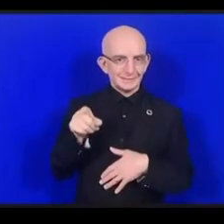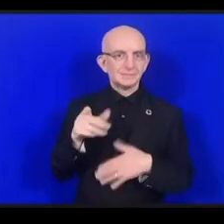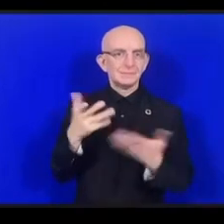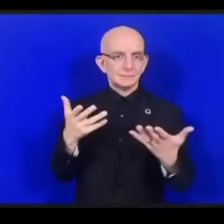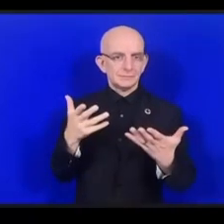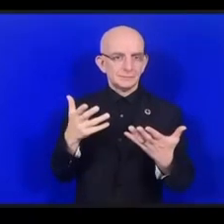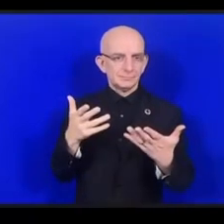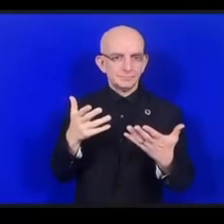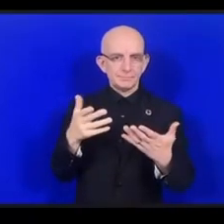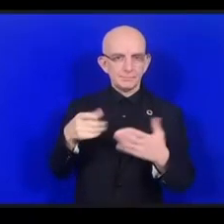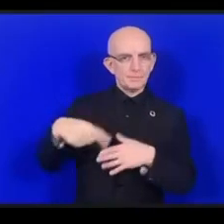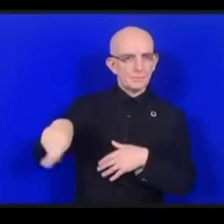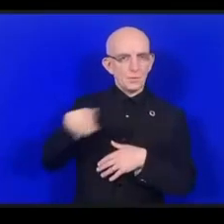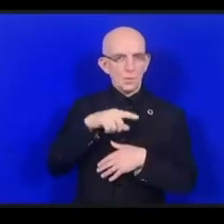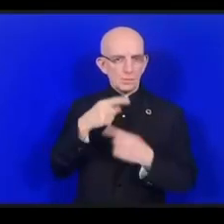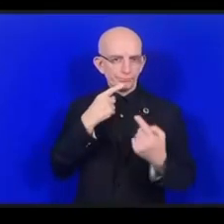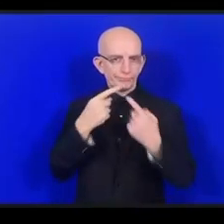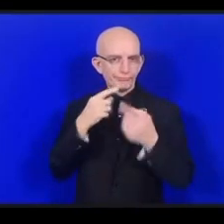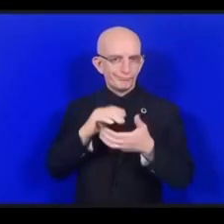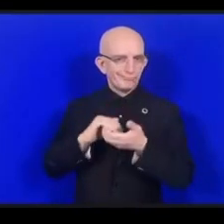发言人，